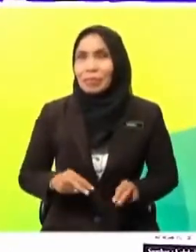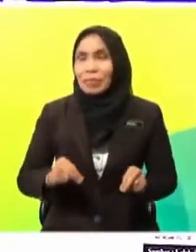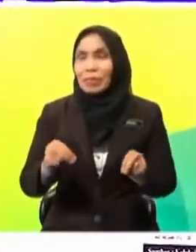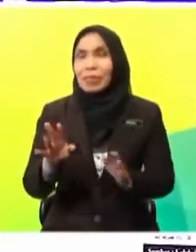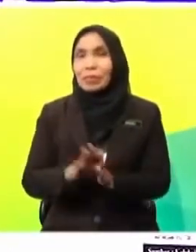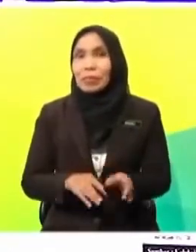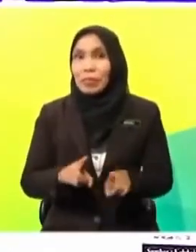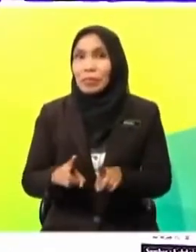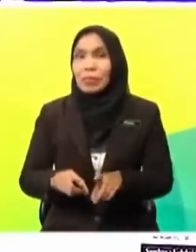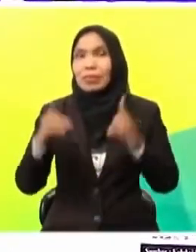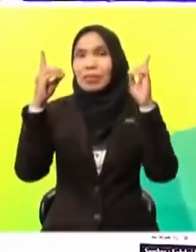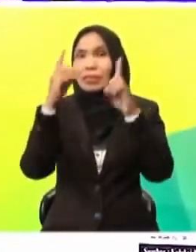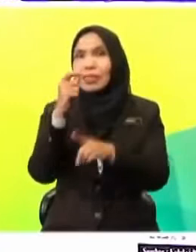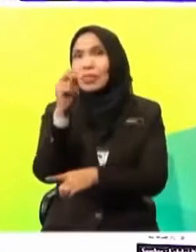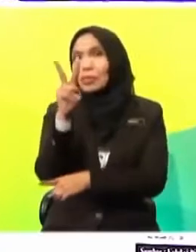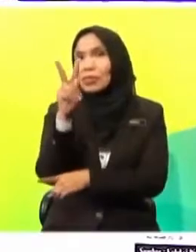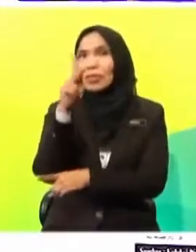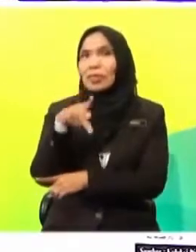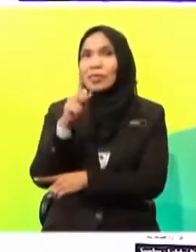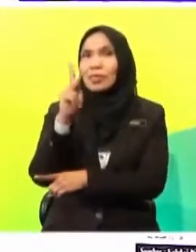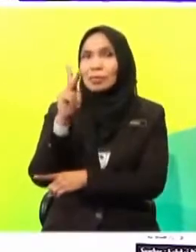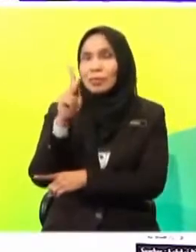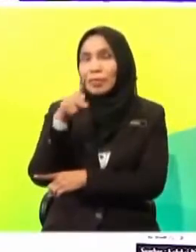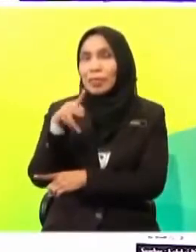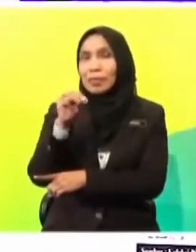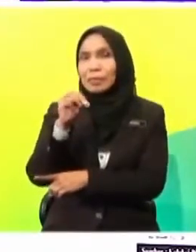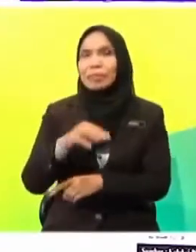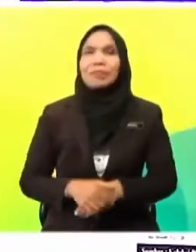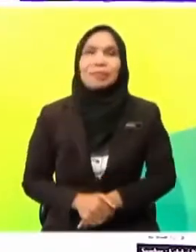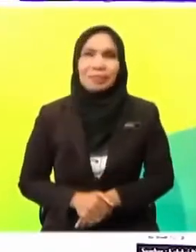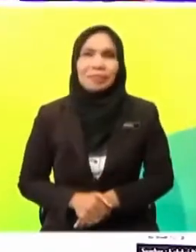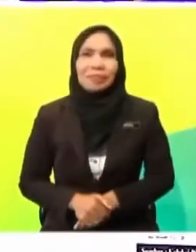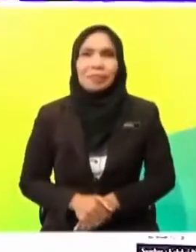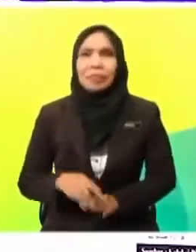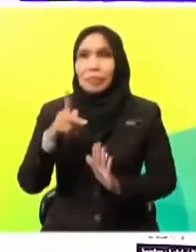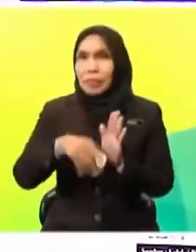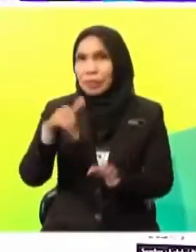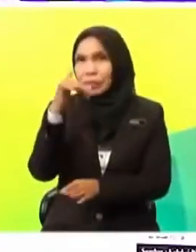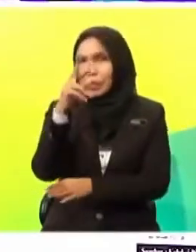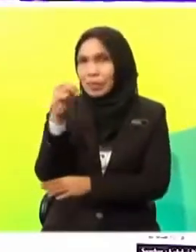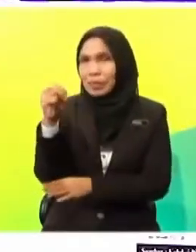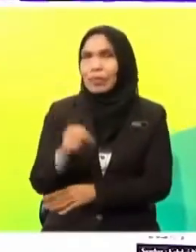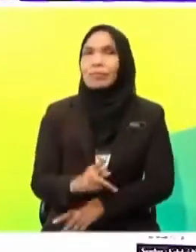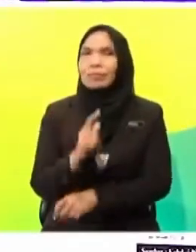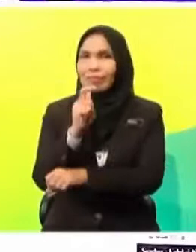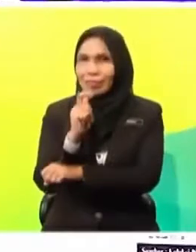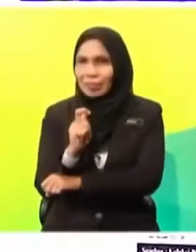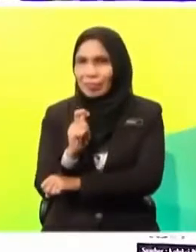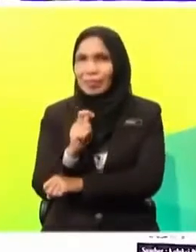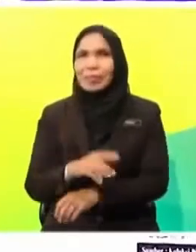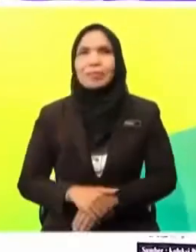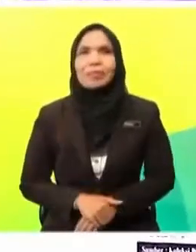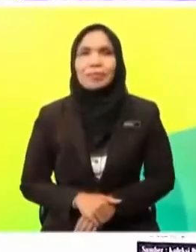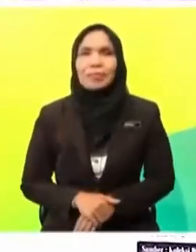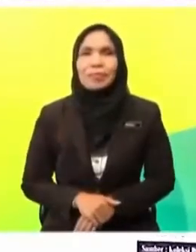pelajaran Pendidikan khas bahasa Melayu permainan tradisional sebanyak Ayu tadi bila nampak gambar batu Seremban dan juga Congkak